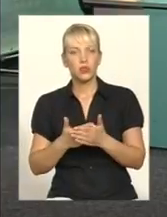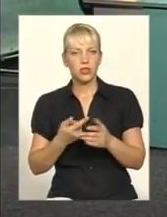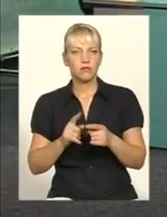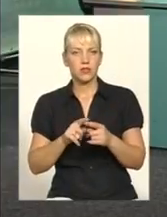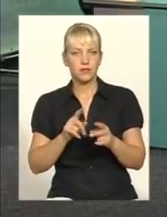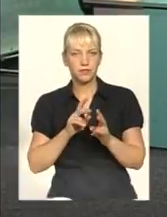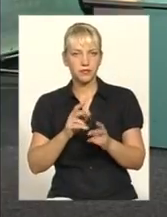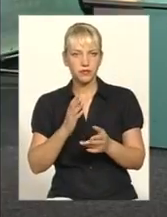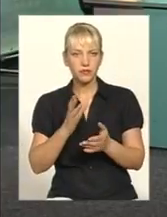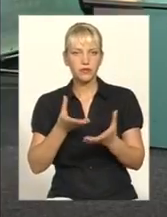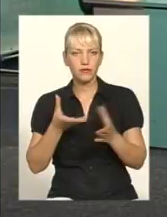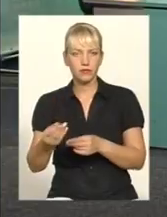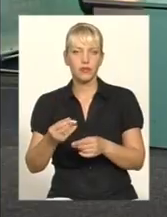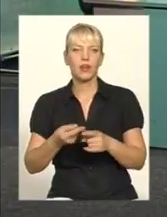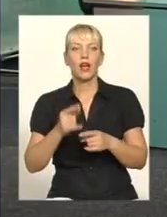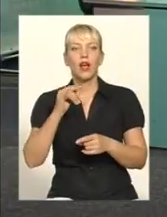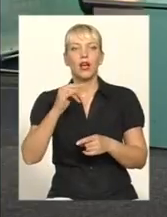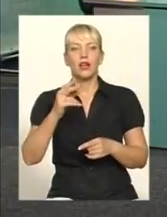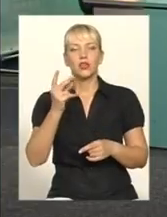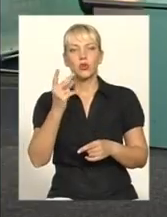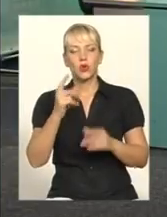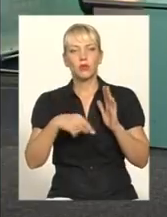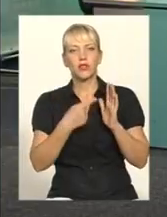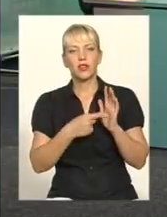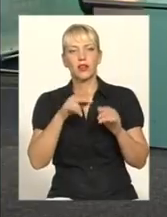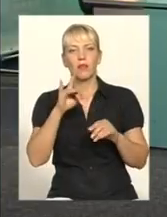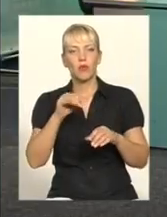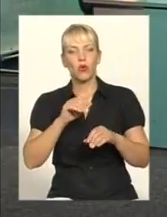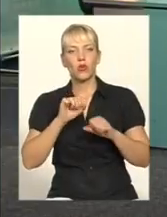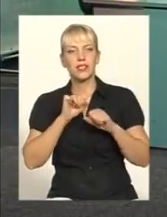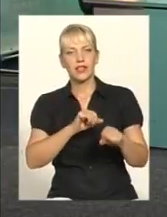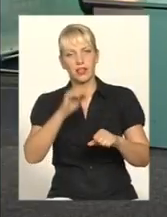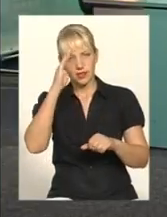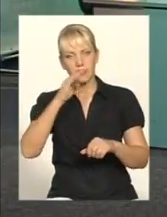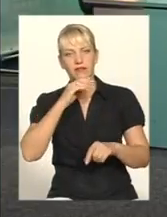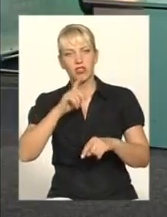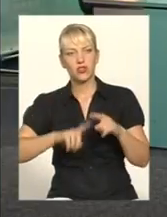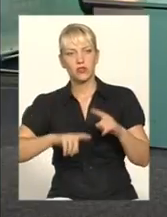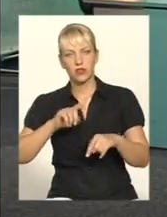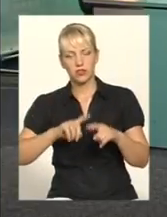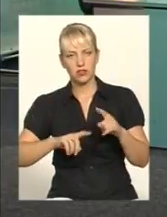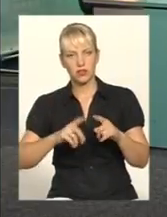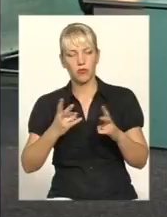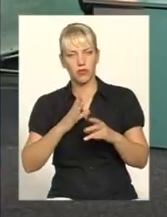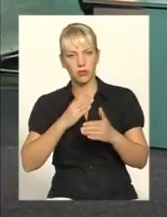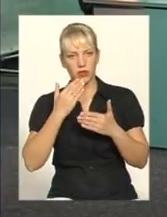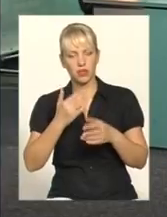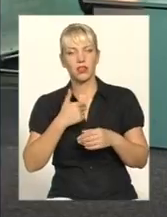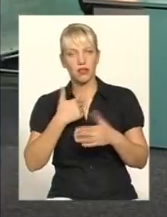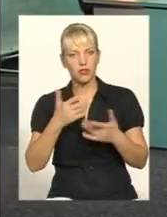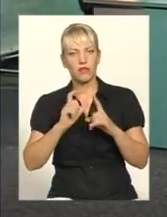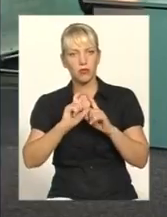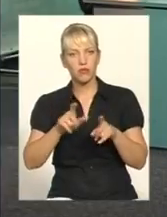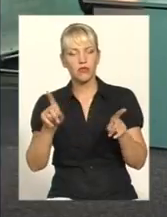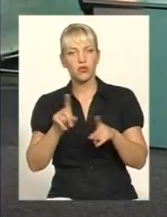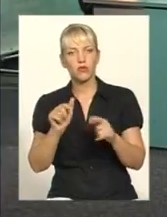запитання, я не зовсім зрозумів, що малось на увазі. Я думаю, що це все-таки про захист вітчизни автор мав запитати. То я сказав, що в цьому році